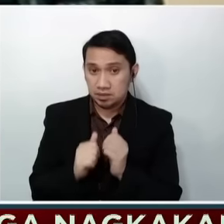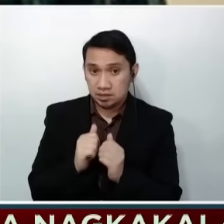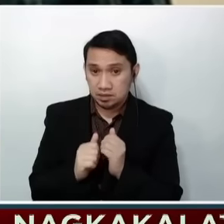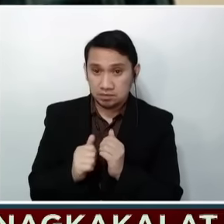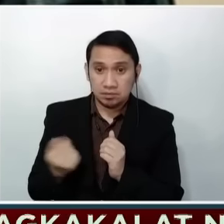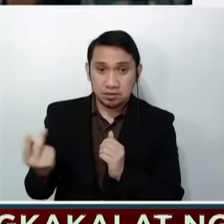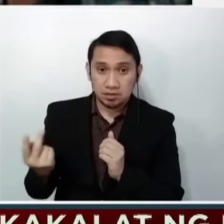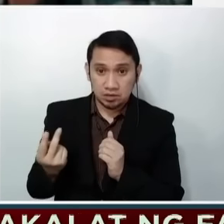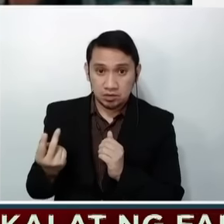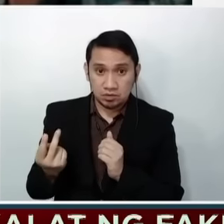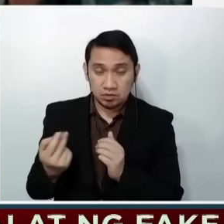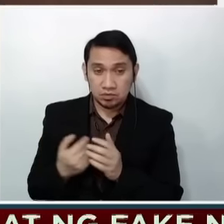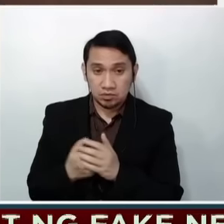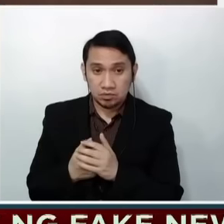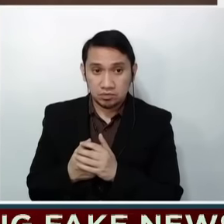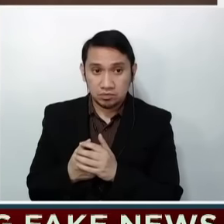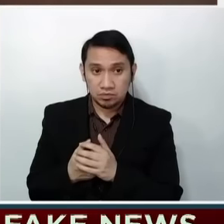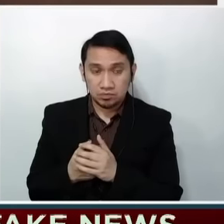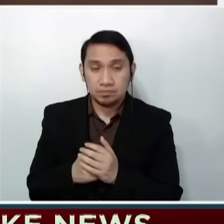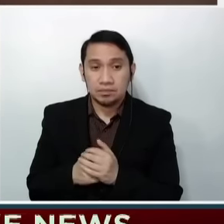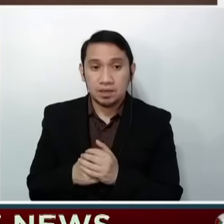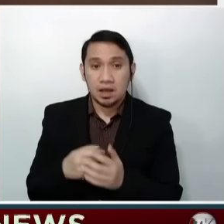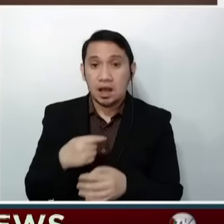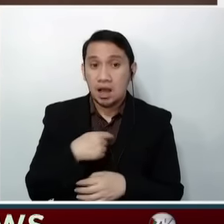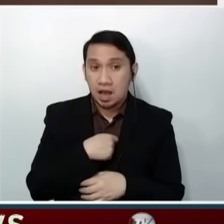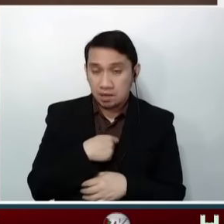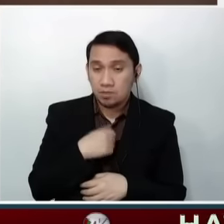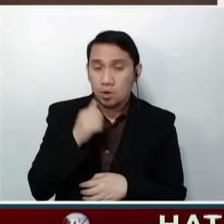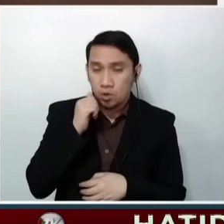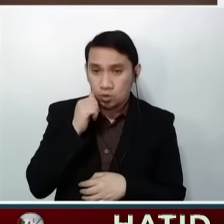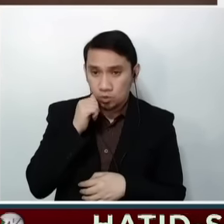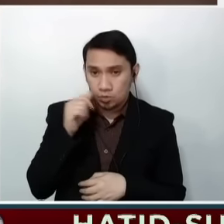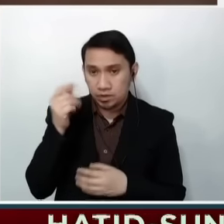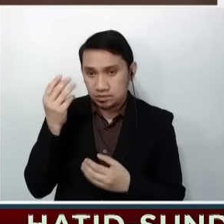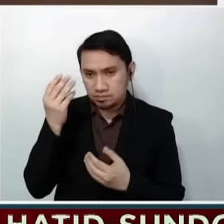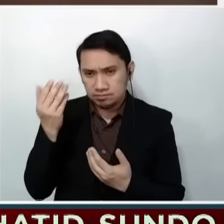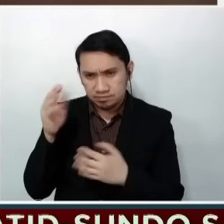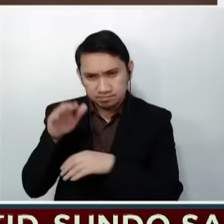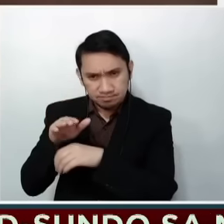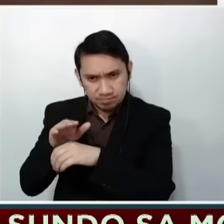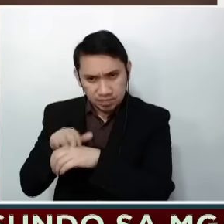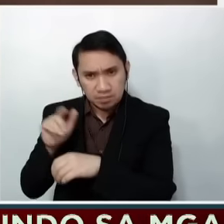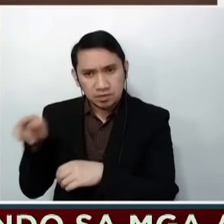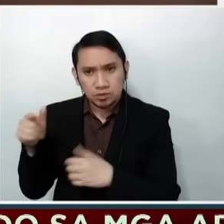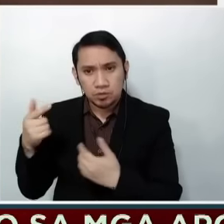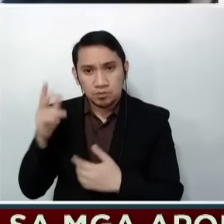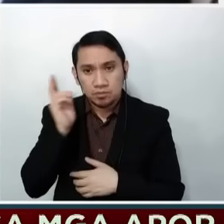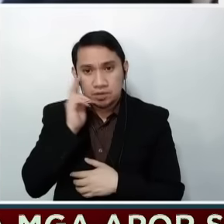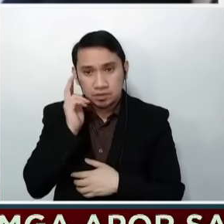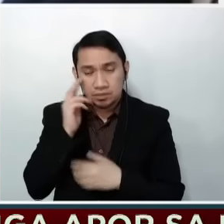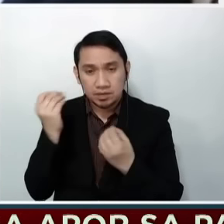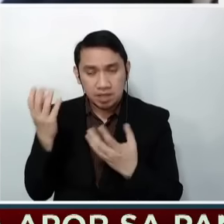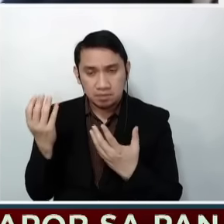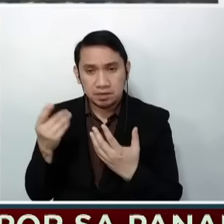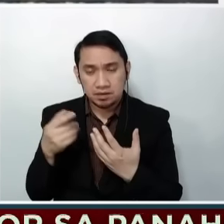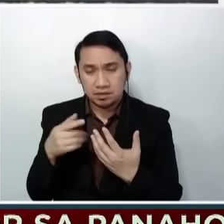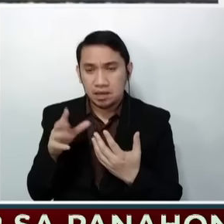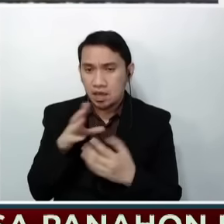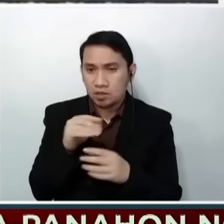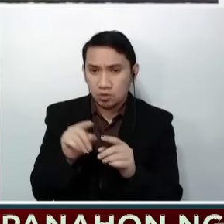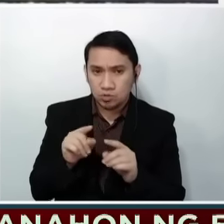an enabler. I've called out the president a number of times, and I have also praised him. I've always followed a